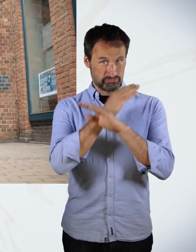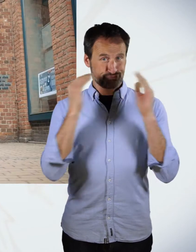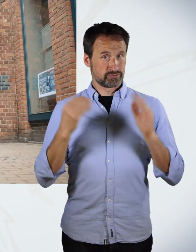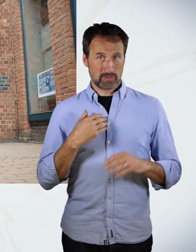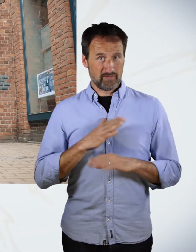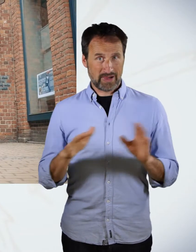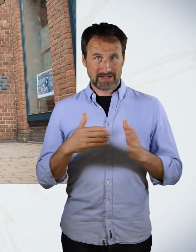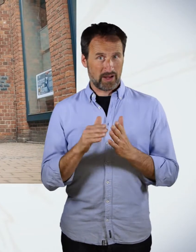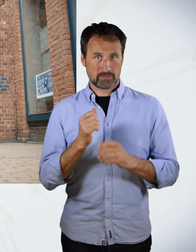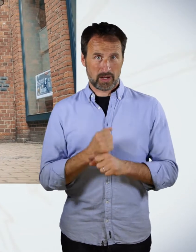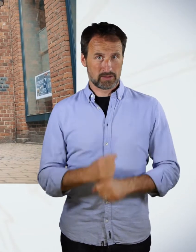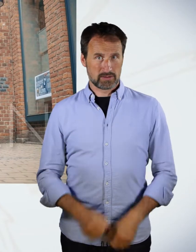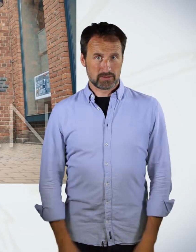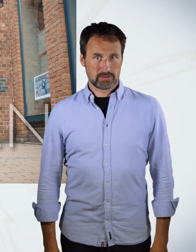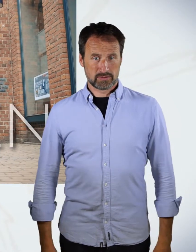weitermachen.